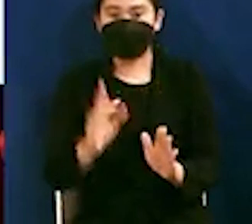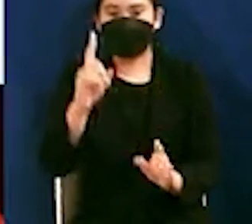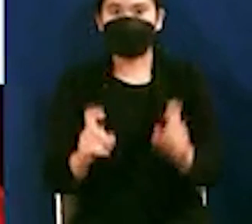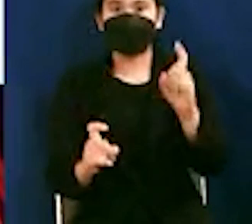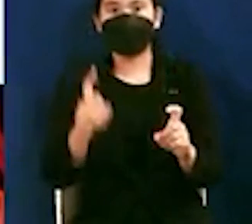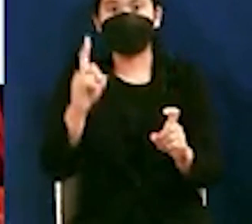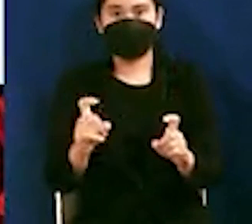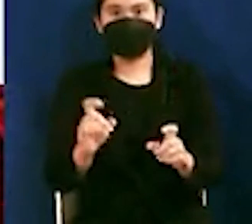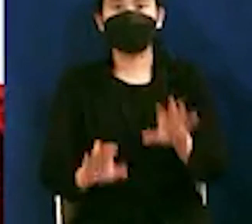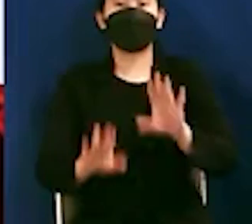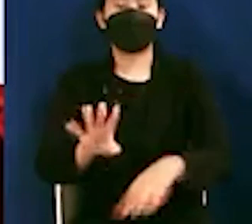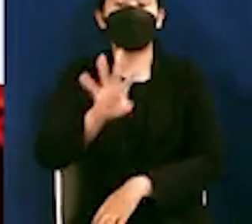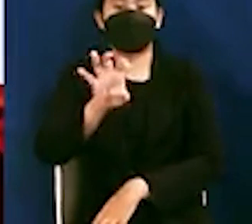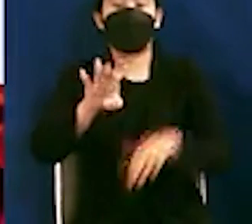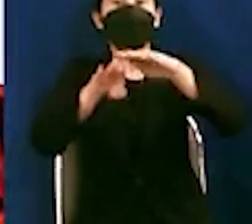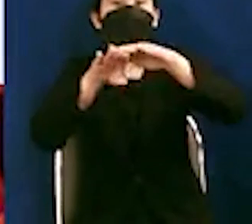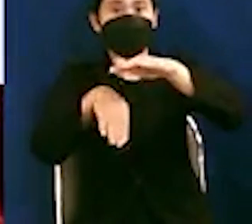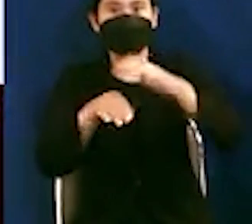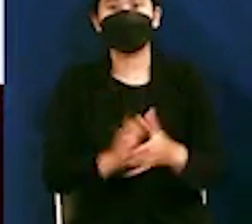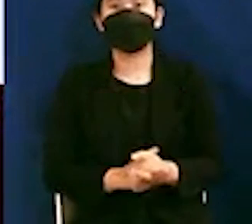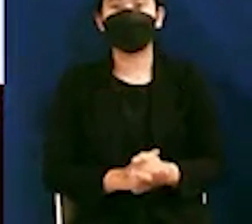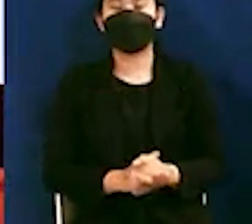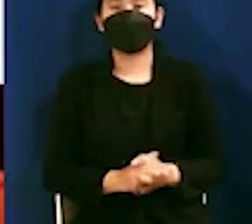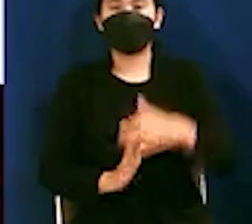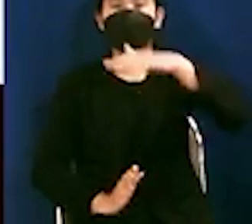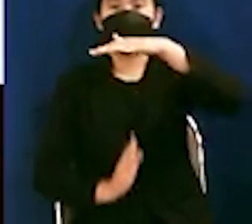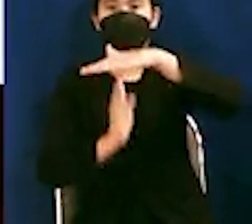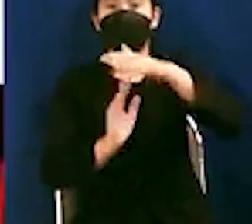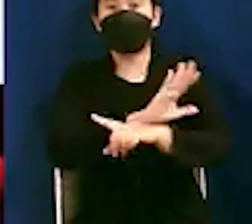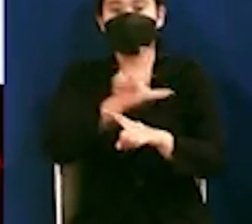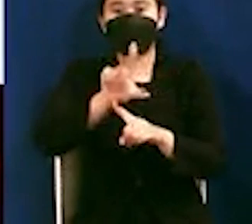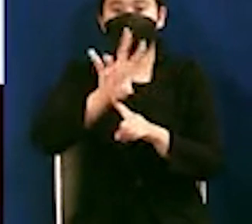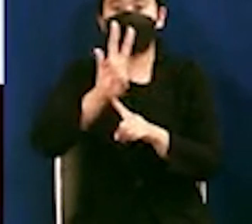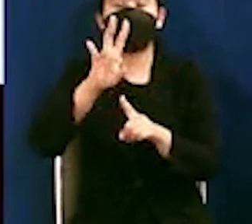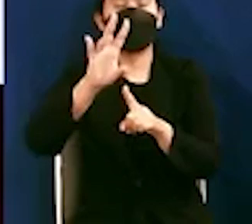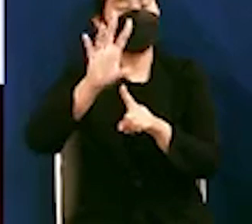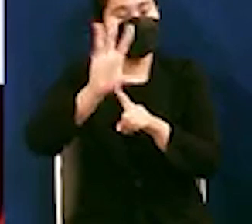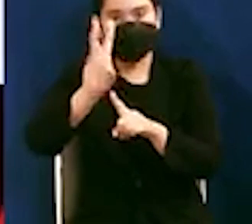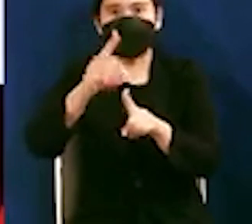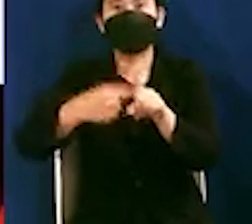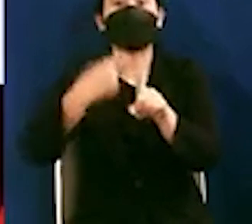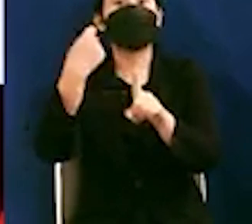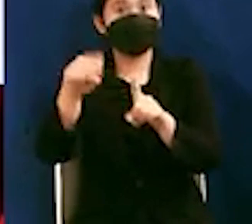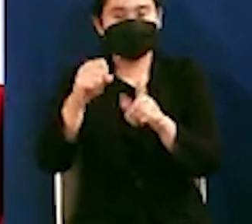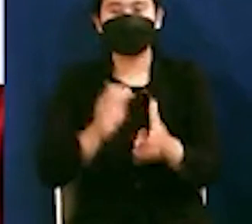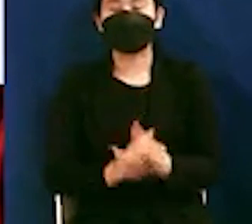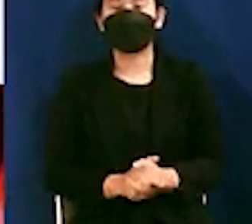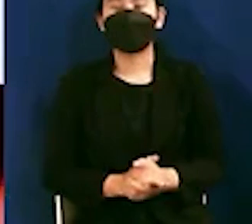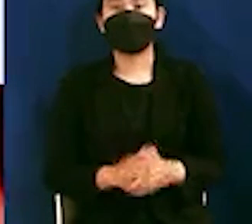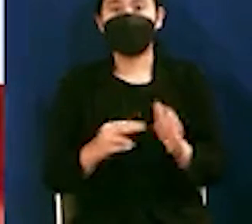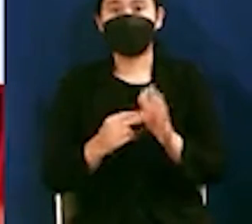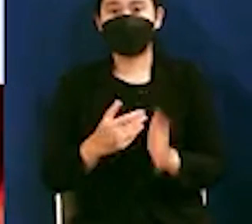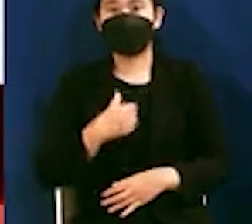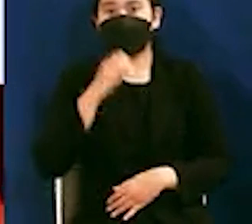น400รายต่อวันนะครับโดยจุดสูงสุดจะอยู่ที่วันที่26ตุลาคมนะครับในมาตรการประสิทธิภาพที่ได้นำเรียนนะ